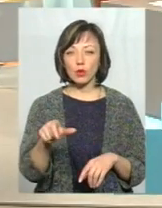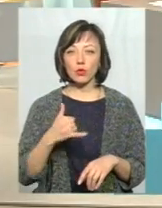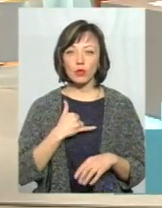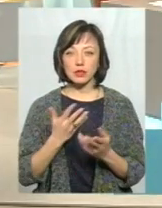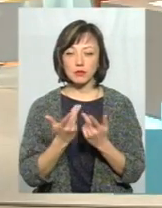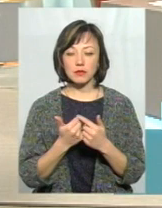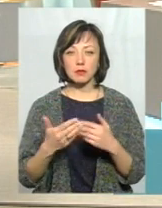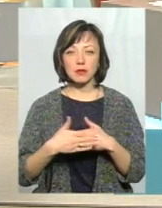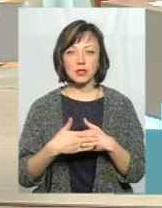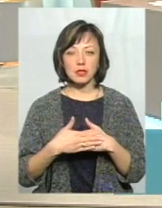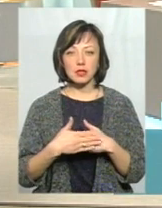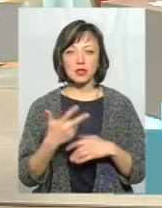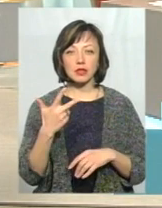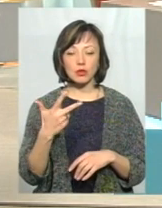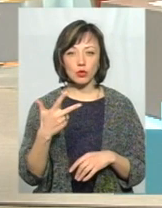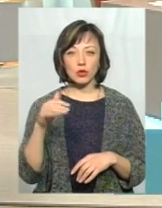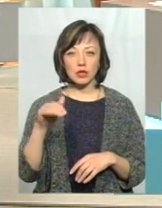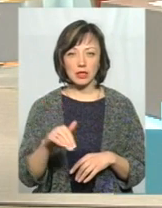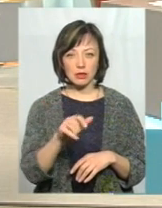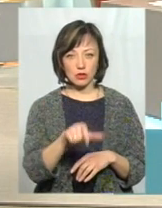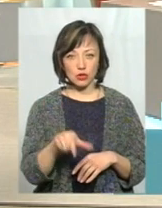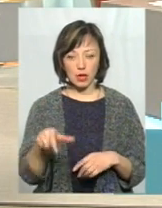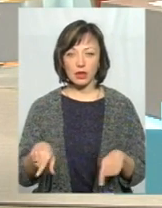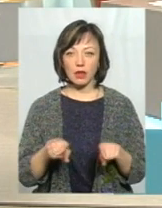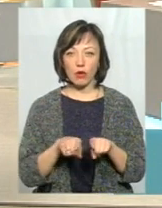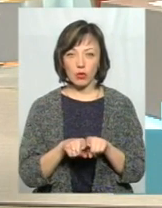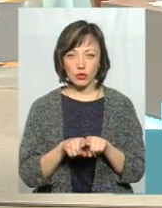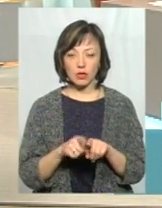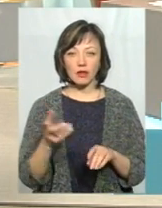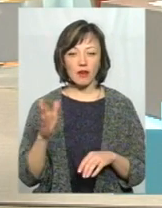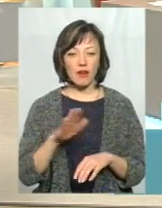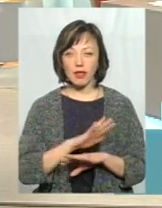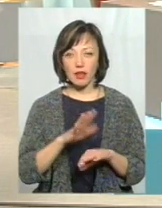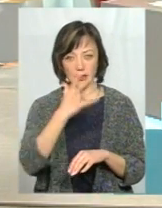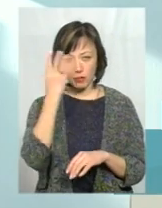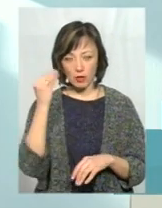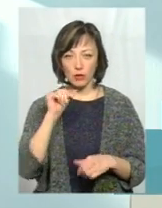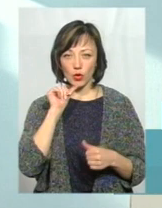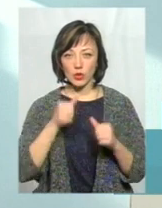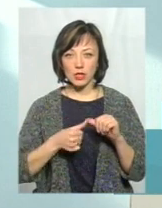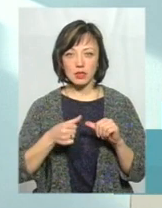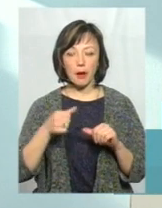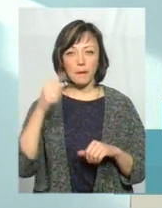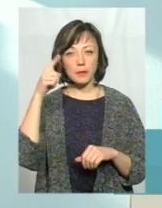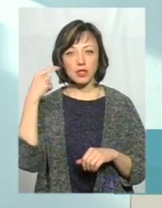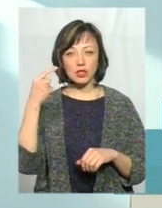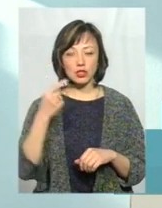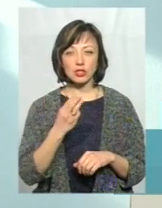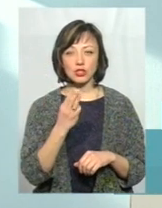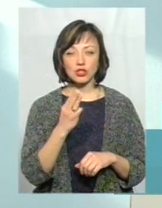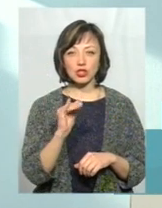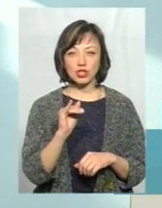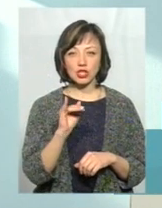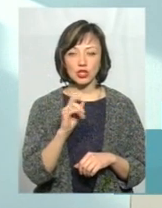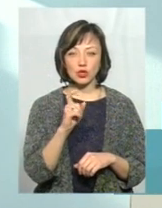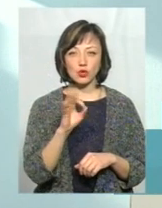налічується близько 3000. Також давайте не забувати про хронічне психічне захворювання шизофренію.